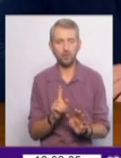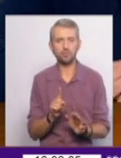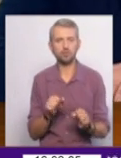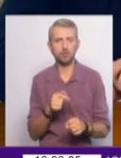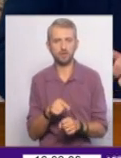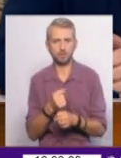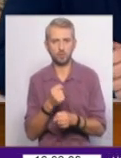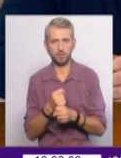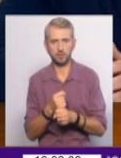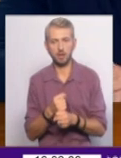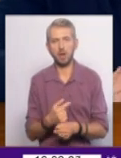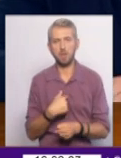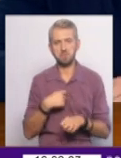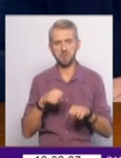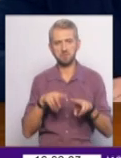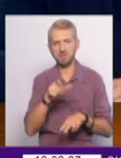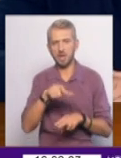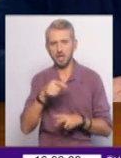А мені спеціалісти